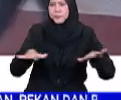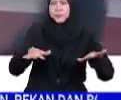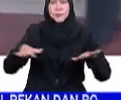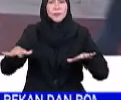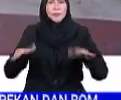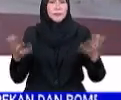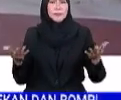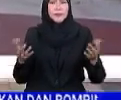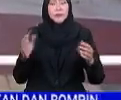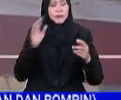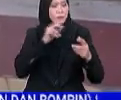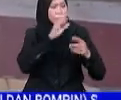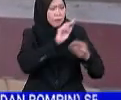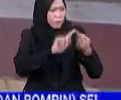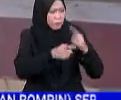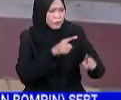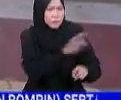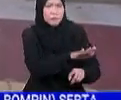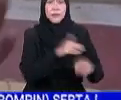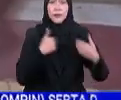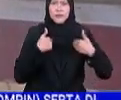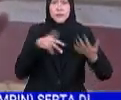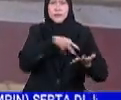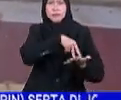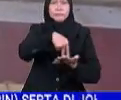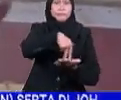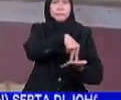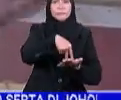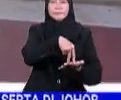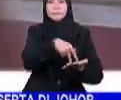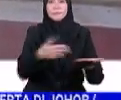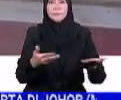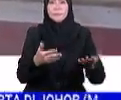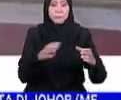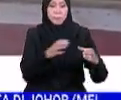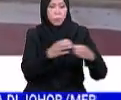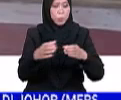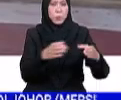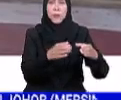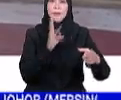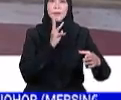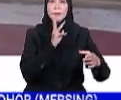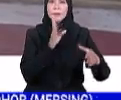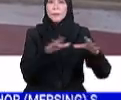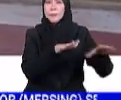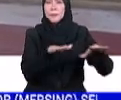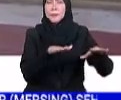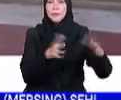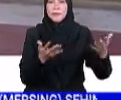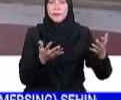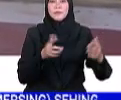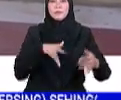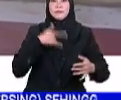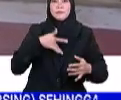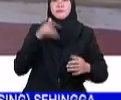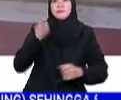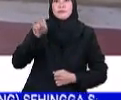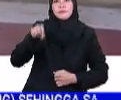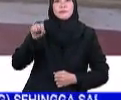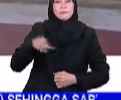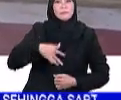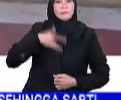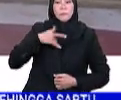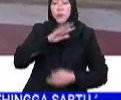member pun keluar bilik. Kuasa lah gegar cakap, ai benda lah aku sampai bergoncang-goncang ni. Lepas tu memang rasa lah gegaran tu.